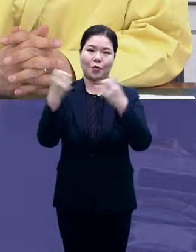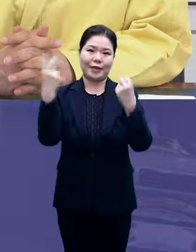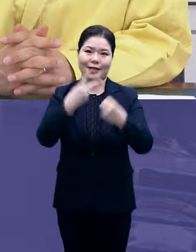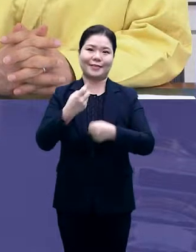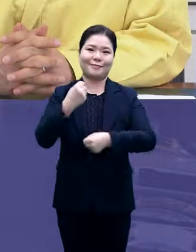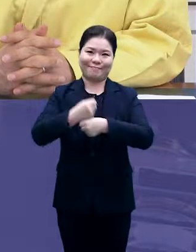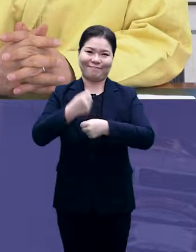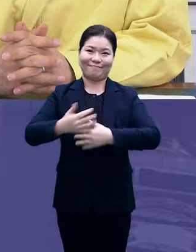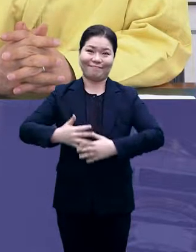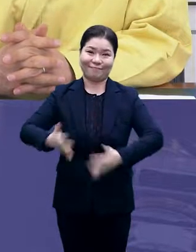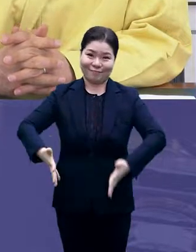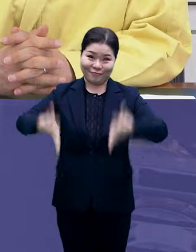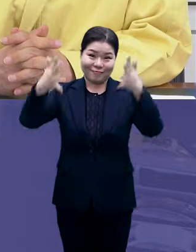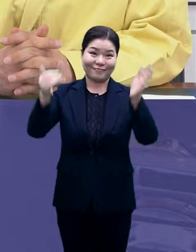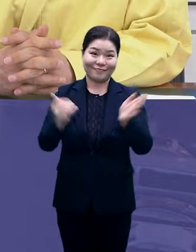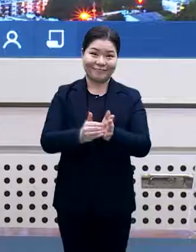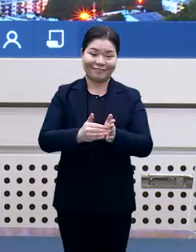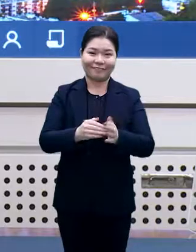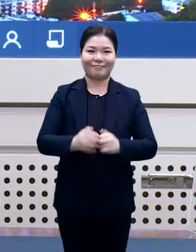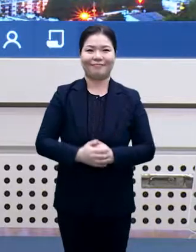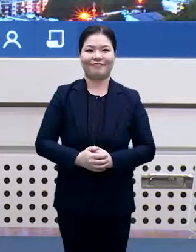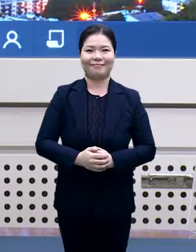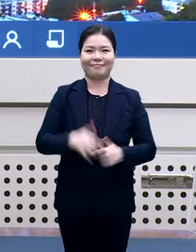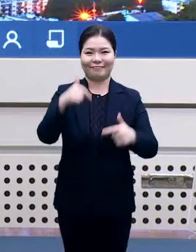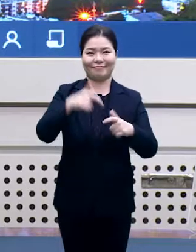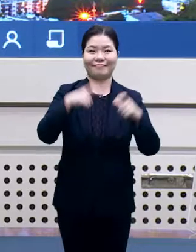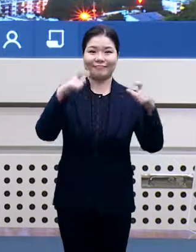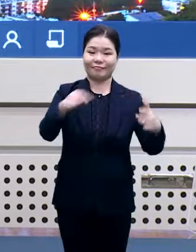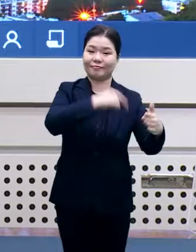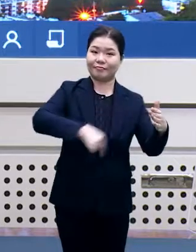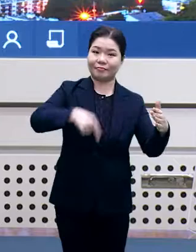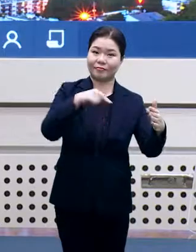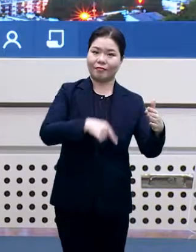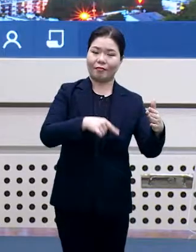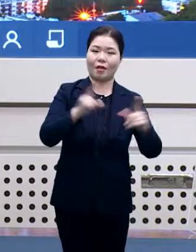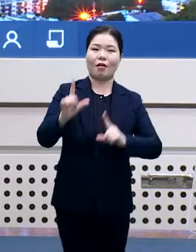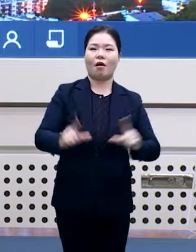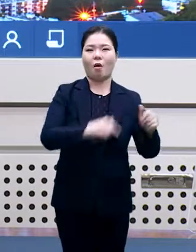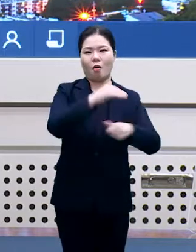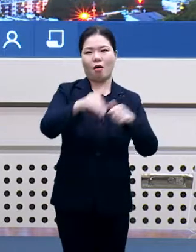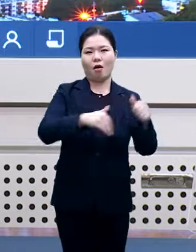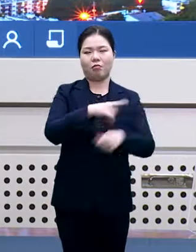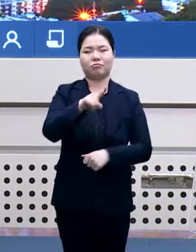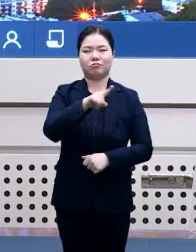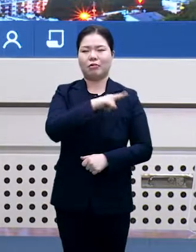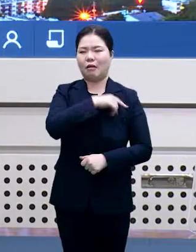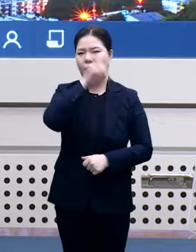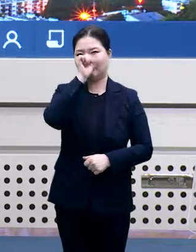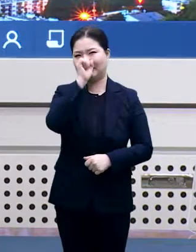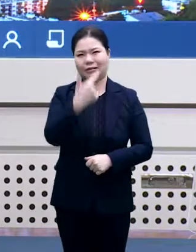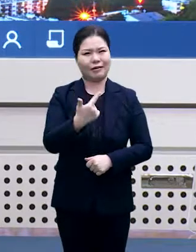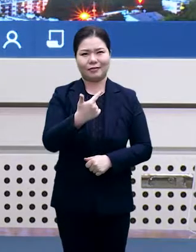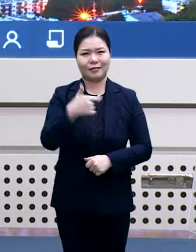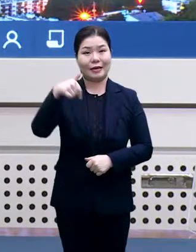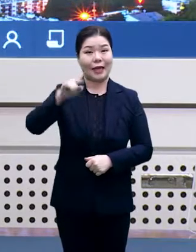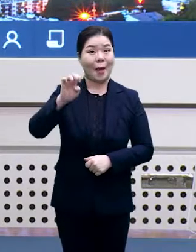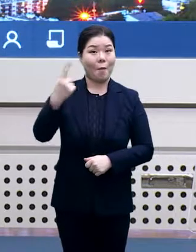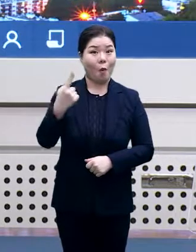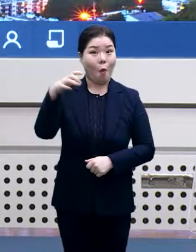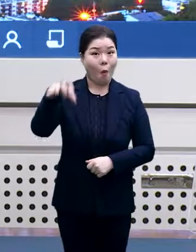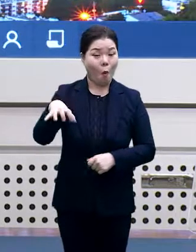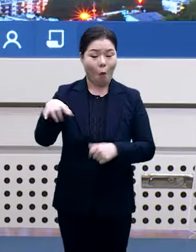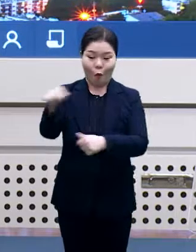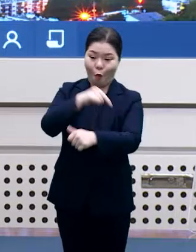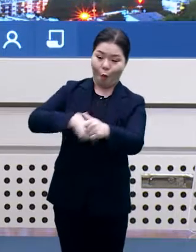1,318세대로 재건축됐습니다. 강남권 내에서 주거 환경이 가장 열악했던